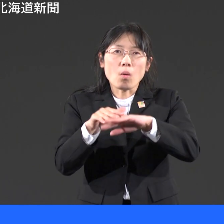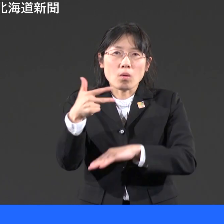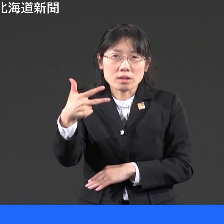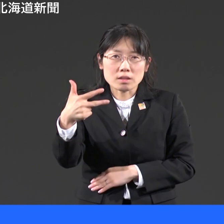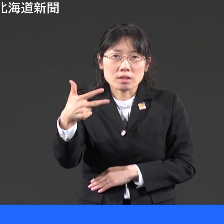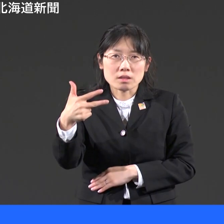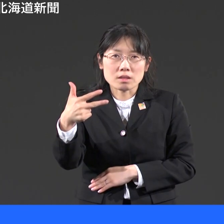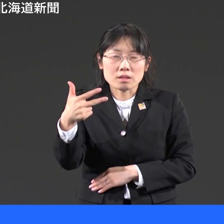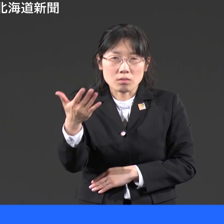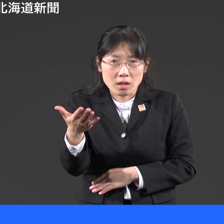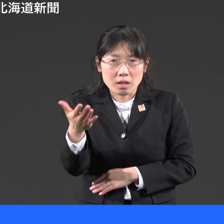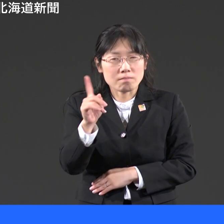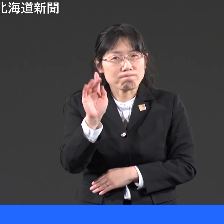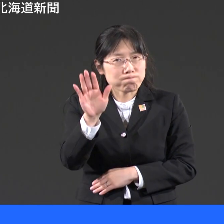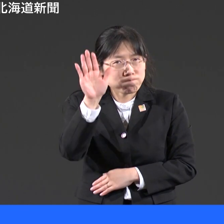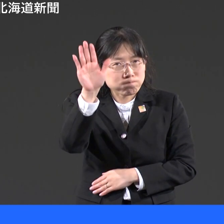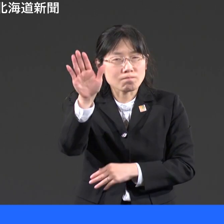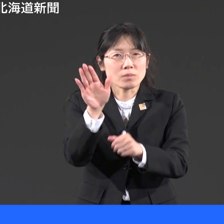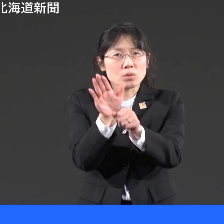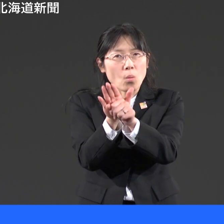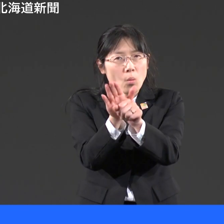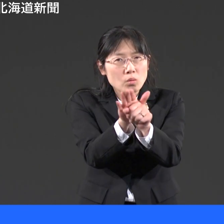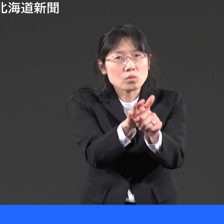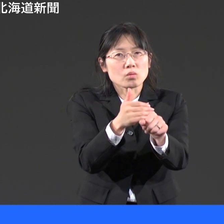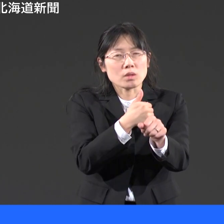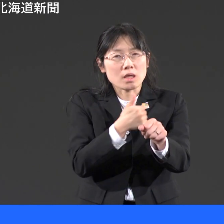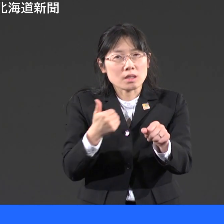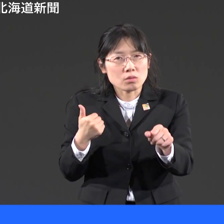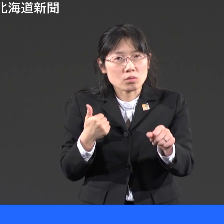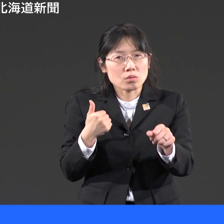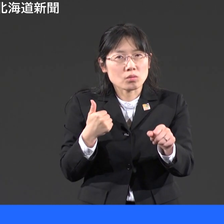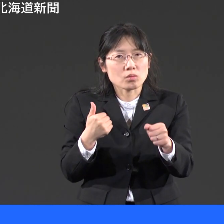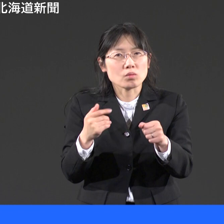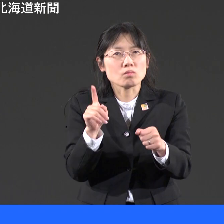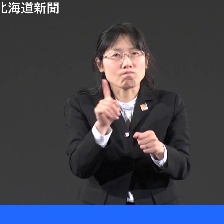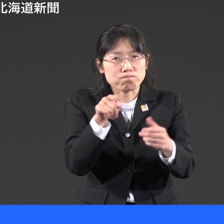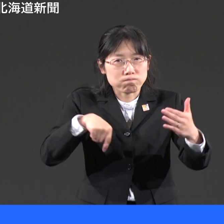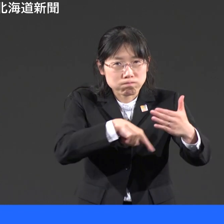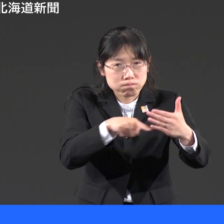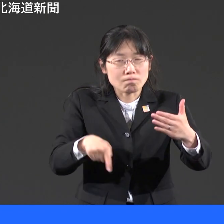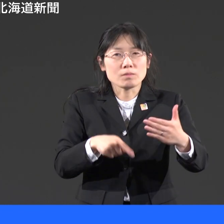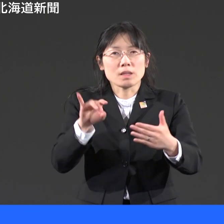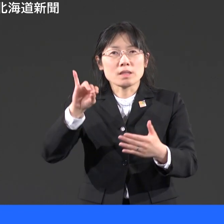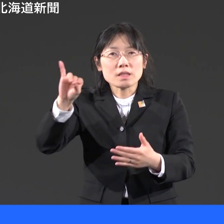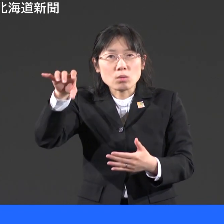後何か協力できることについて、千歳市や、ラピダスとですね、協議